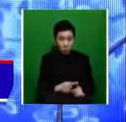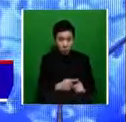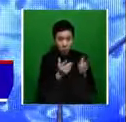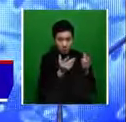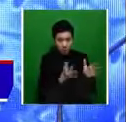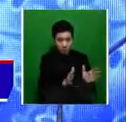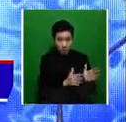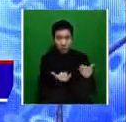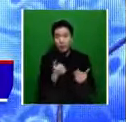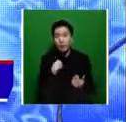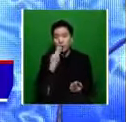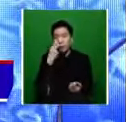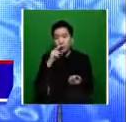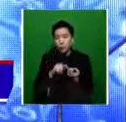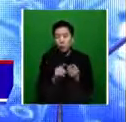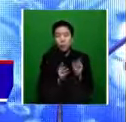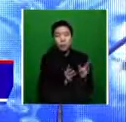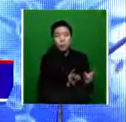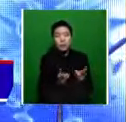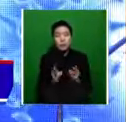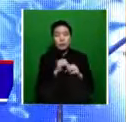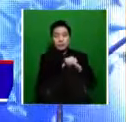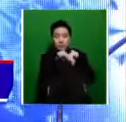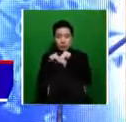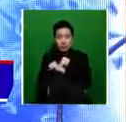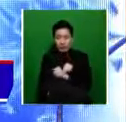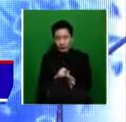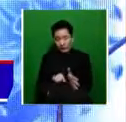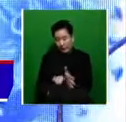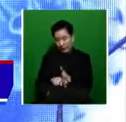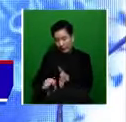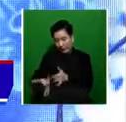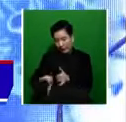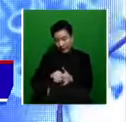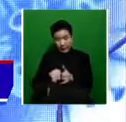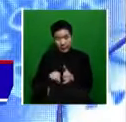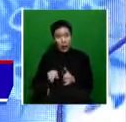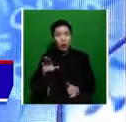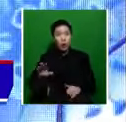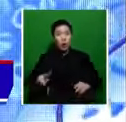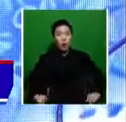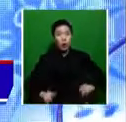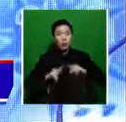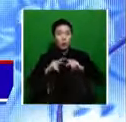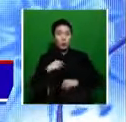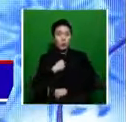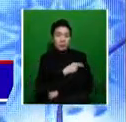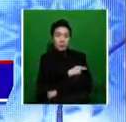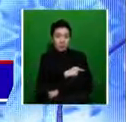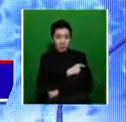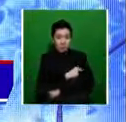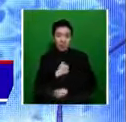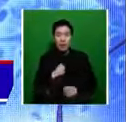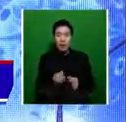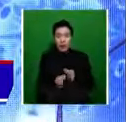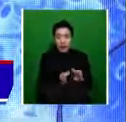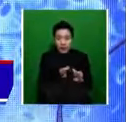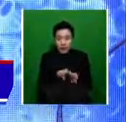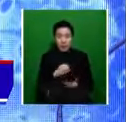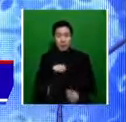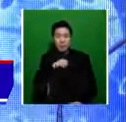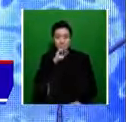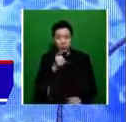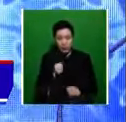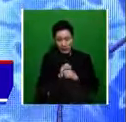าตลอดระยะเวลาเนี่ยวิธีที่การป้องกันการติดเชื้ออย่างที่กระทรวงสาธารณสุขก็พยายามย้ำตลอดเวลานะครับว่าโรคโ